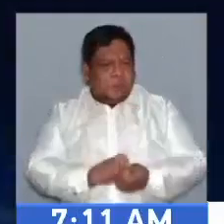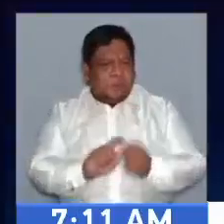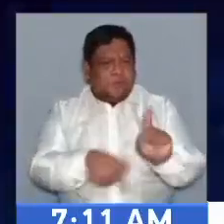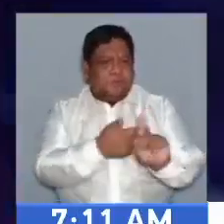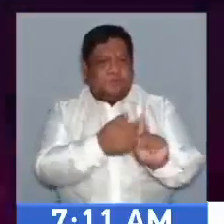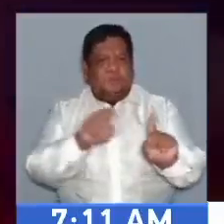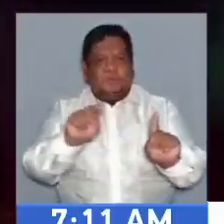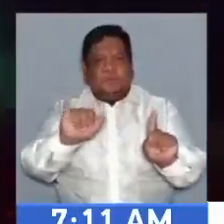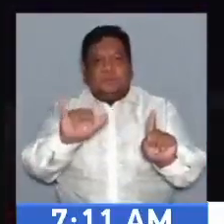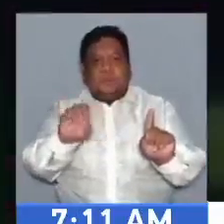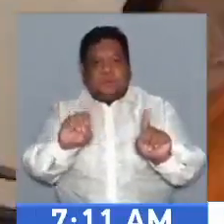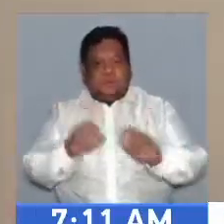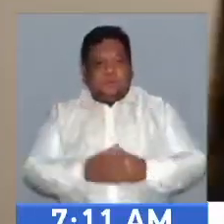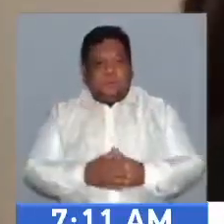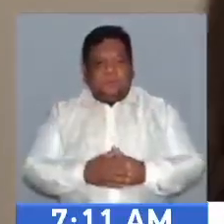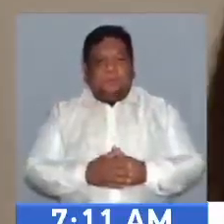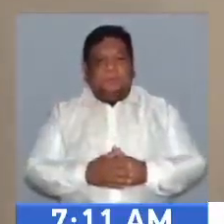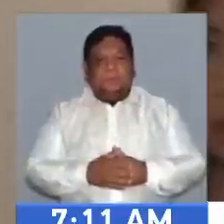Matapos ang isang buwang surveillance,